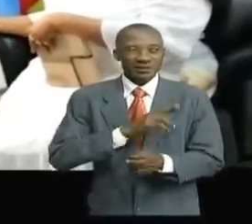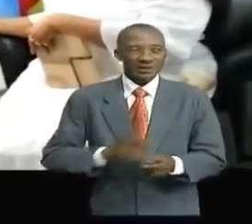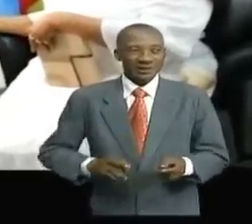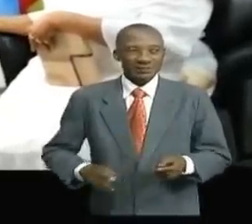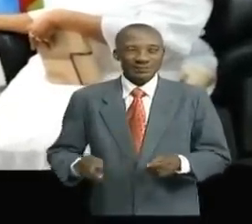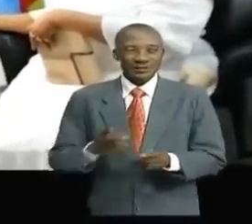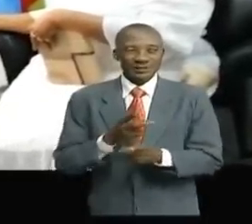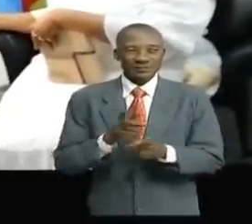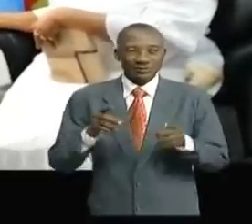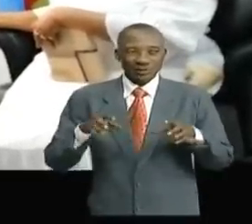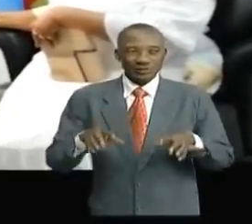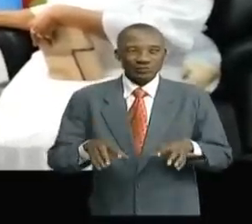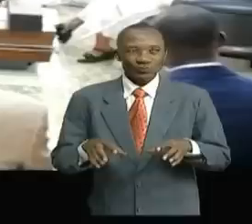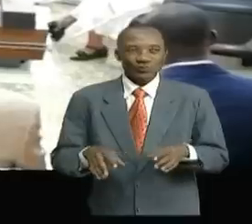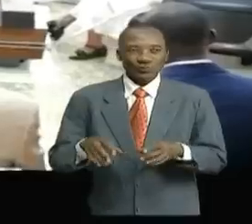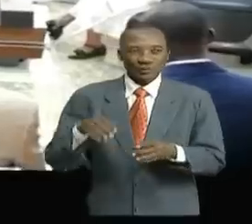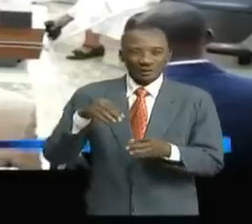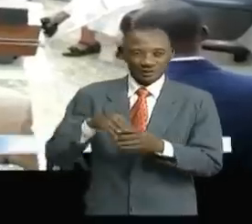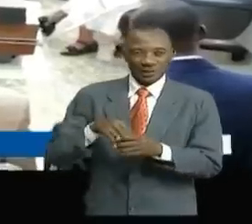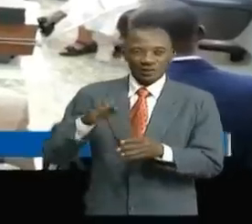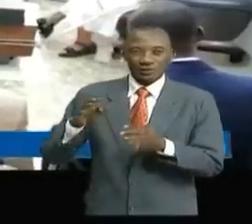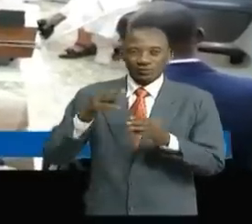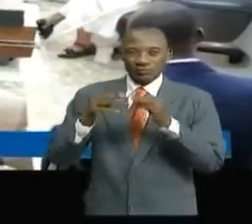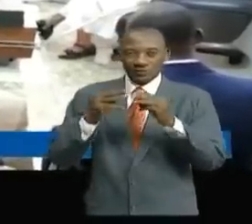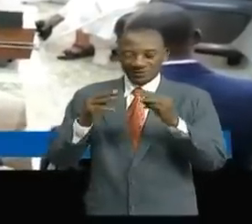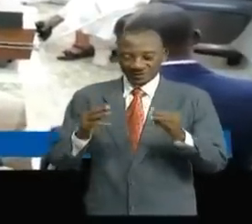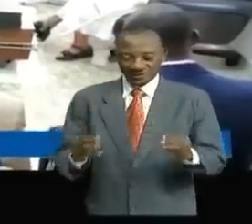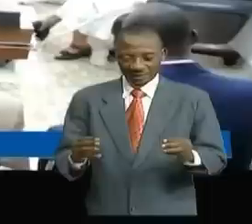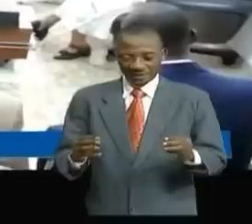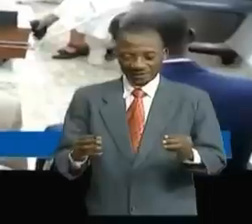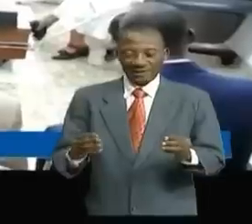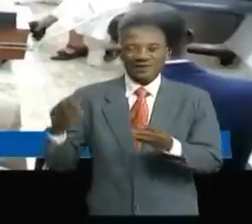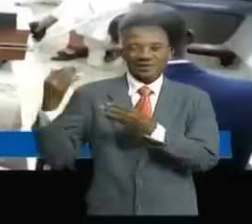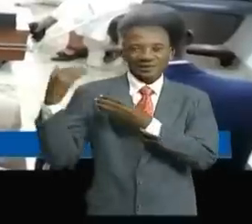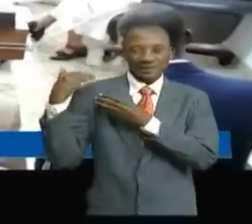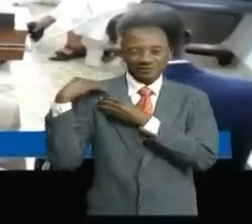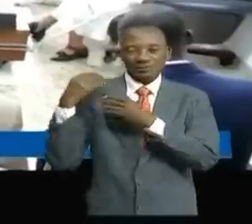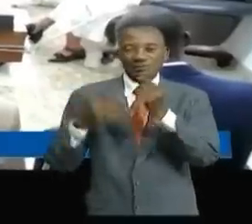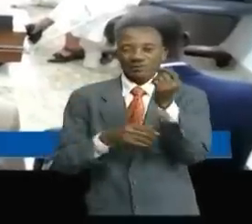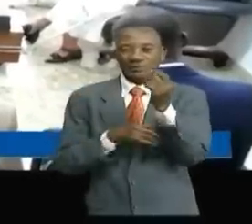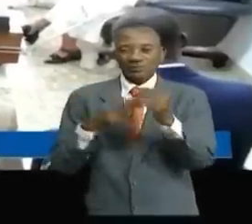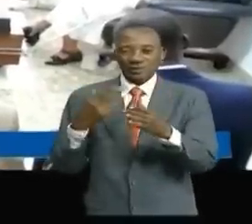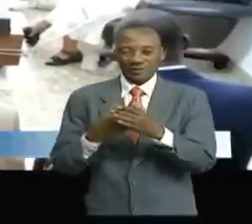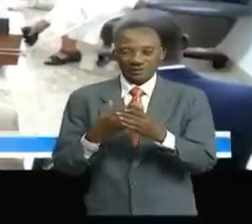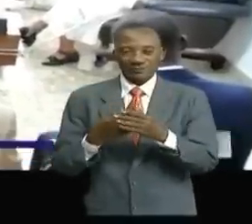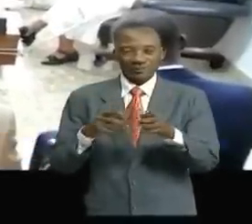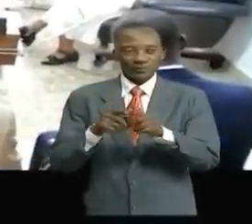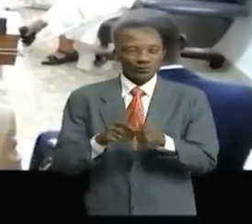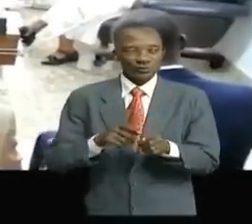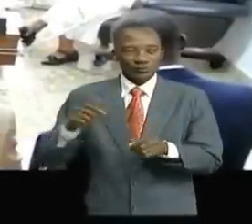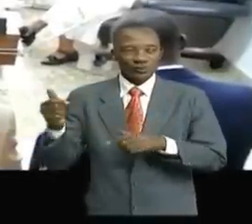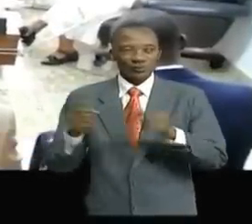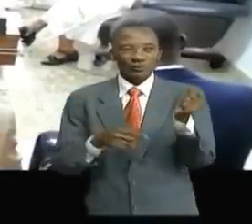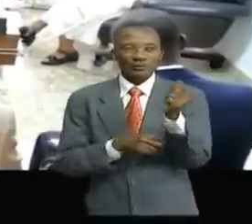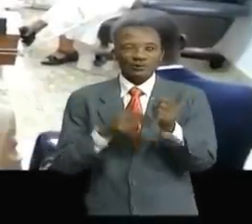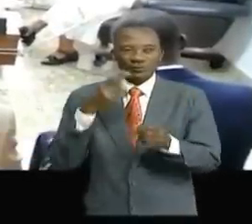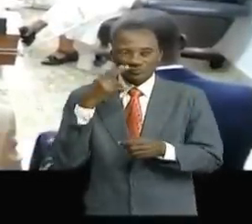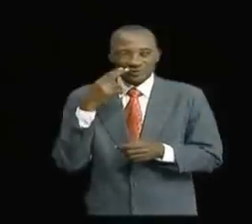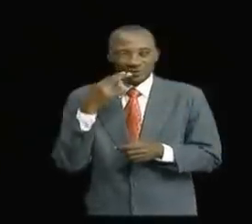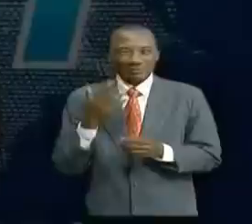à travers le ministère en charge des personnes vivant avec handicap et autres personnes vulnérables.